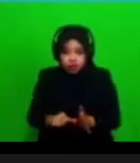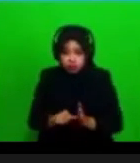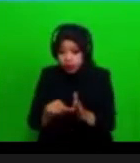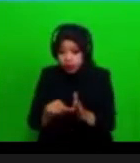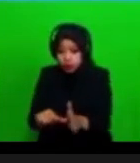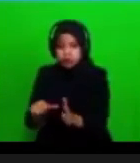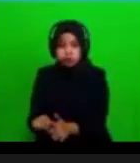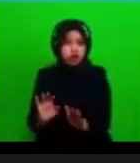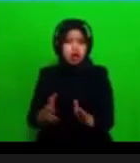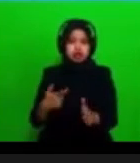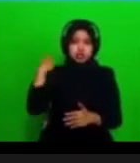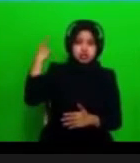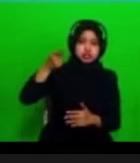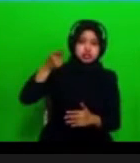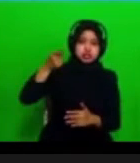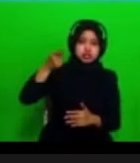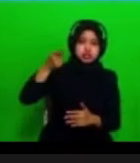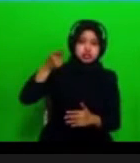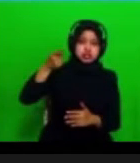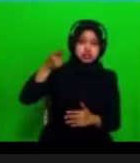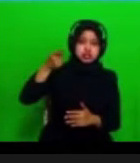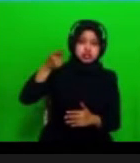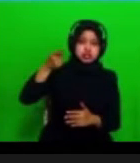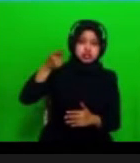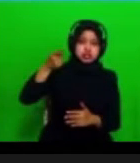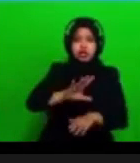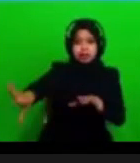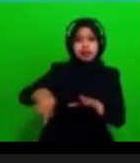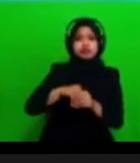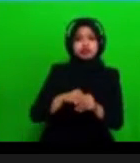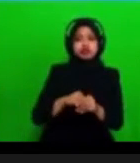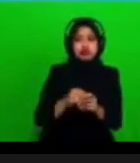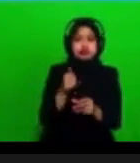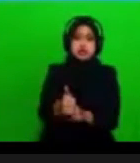yang paling yang selalu bersifat jujur.